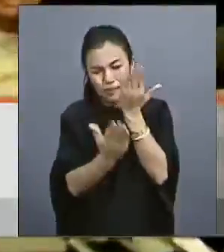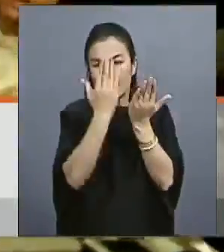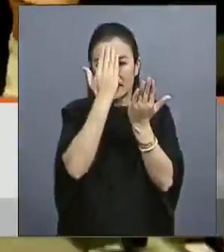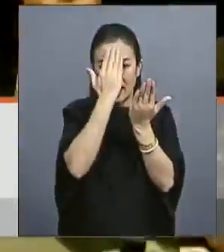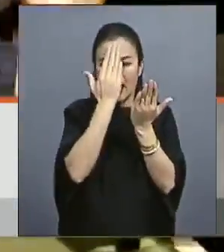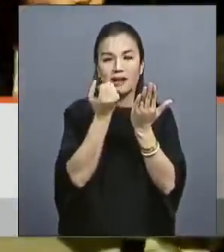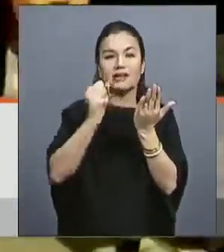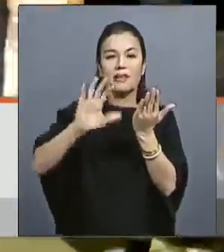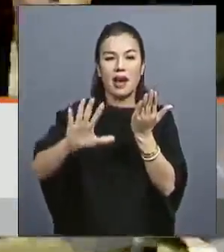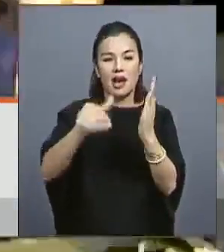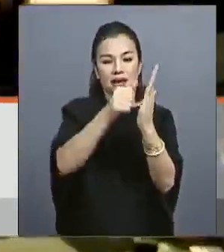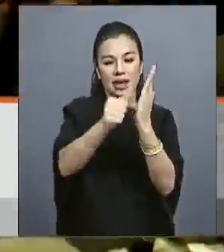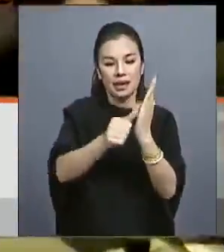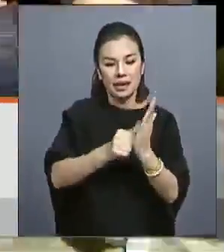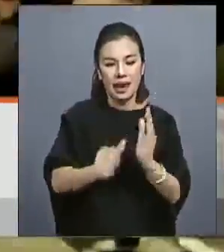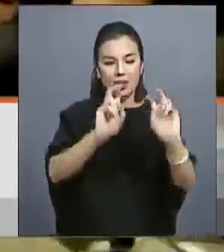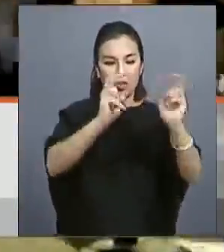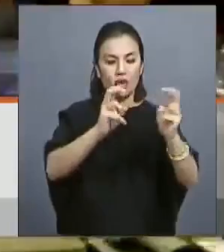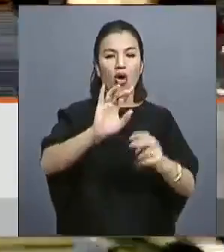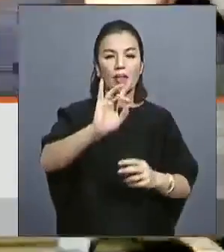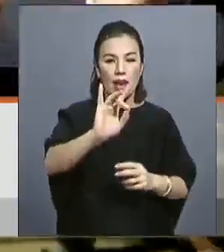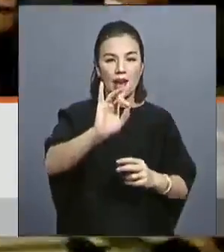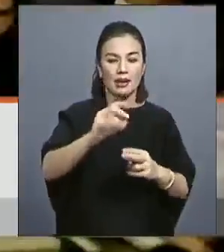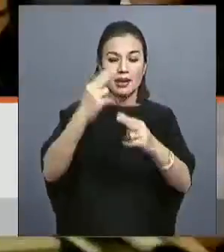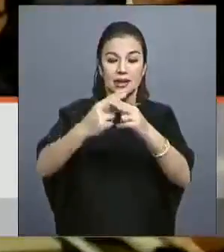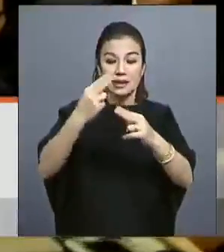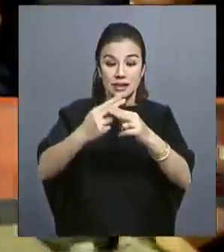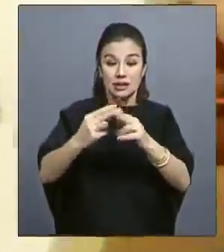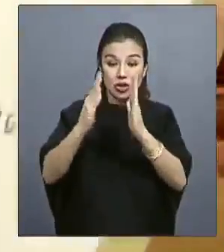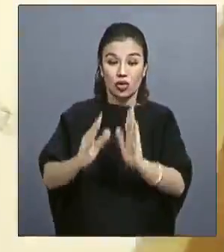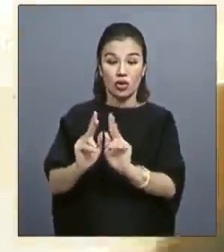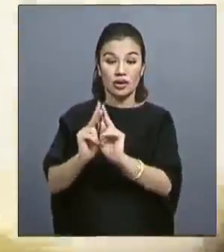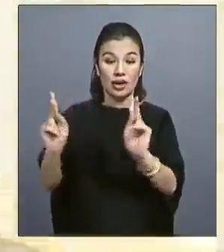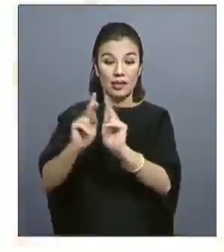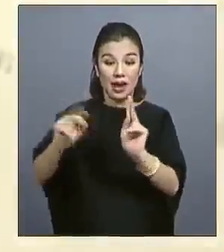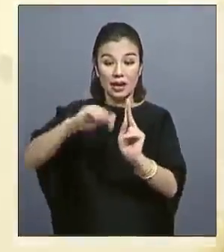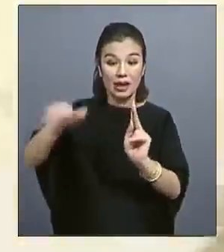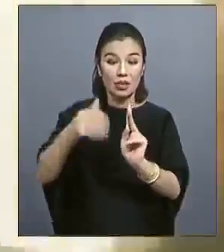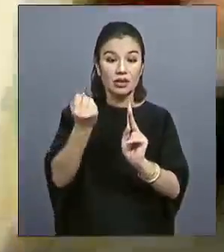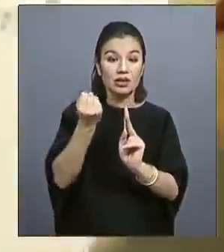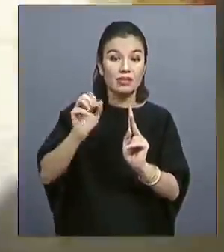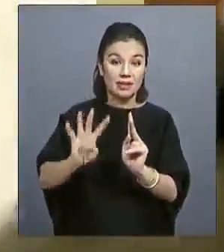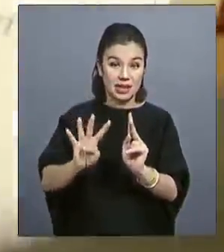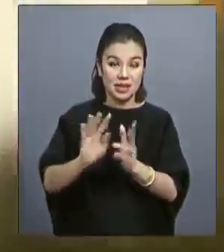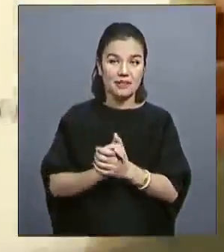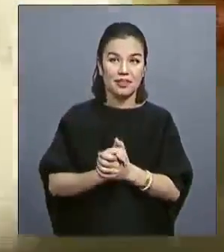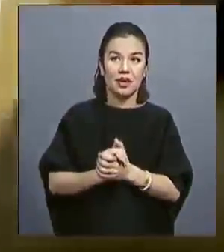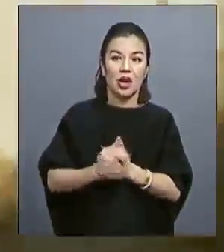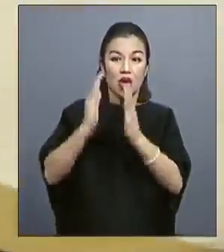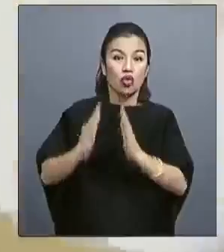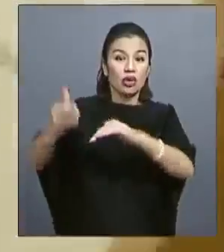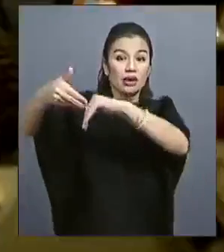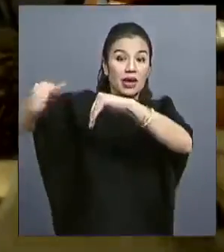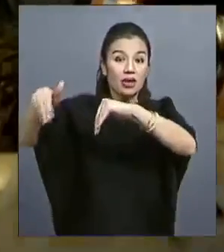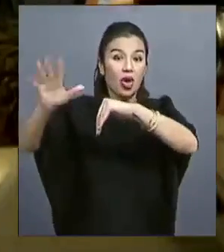หารวม 8ประเด็นและเสนอบัญชีพยานบุคคลเป็นกรรมการบริหารพรรคทั้งหมด 14คนส่วนพยานที่เป็นบุคคลภายนอก